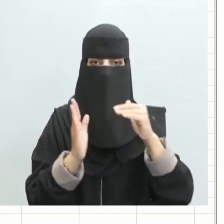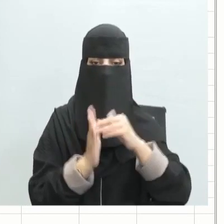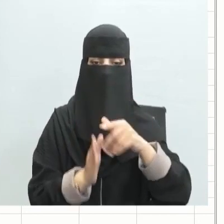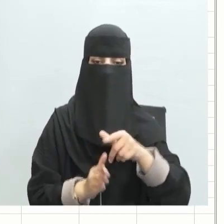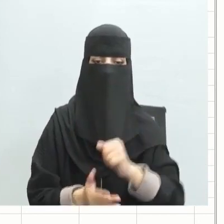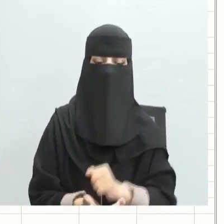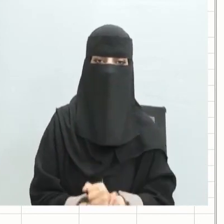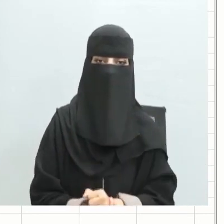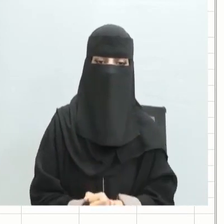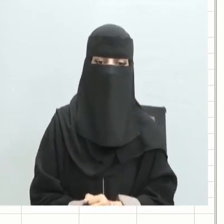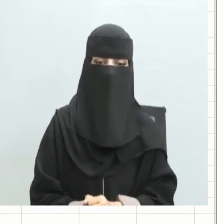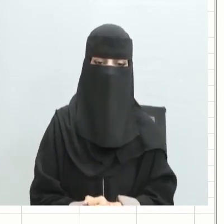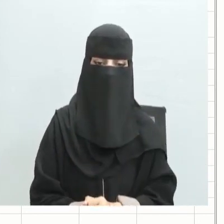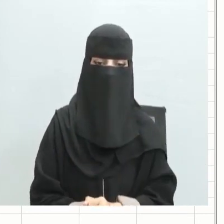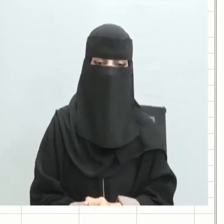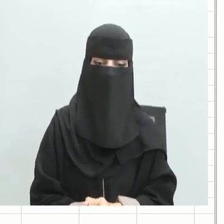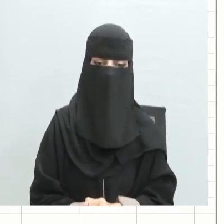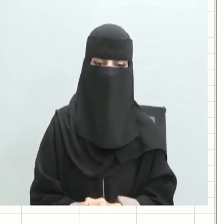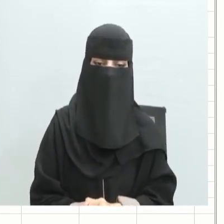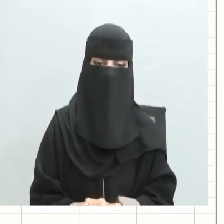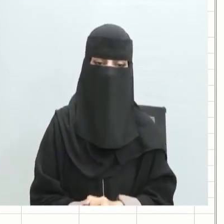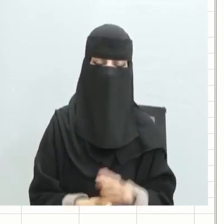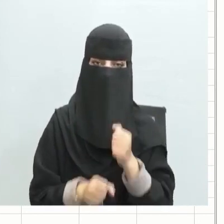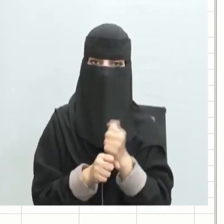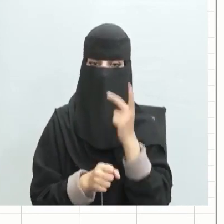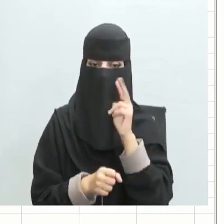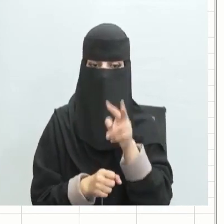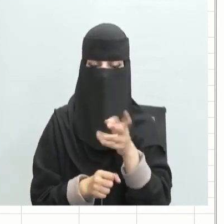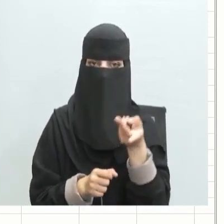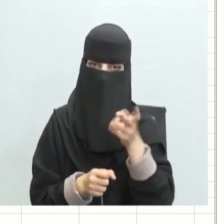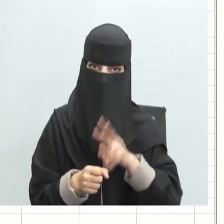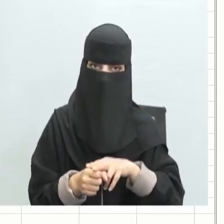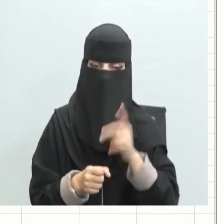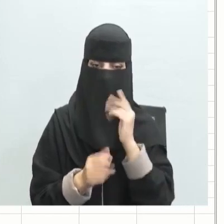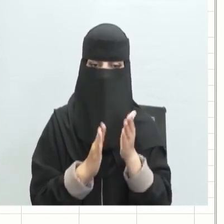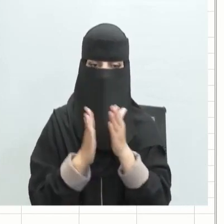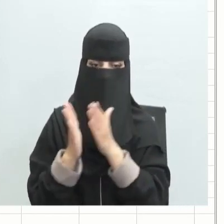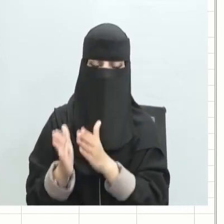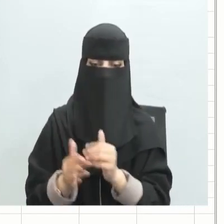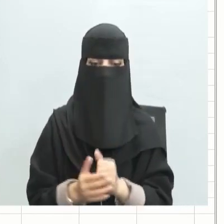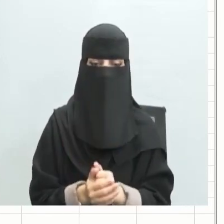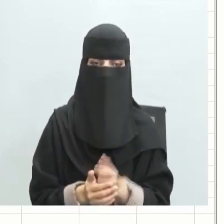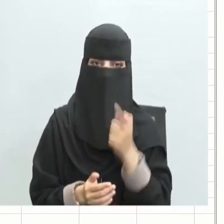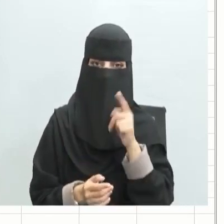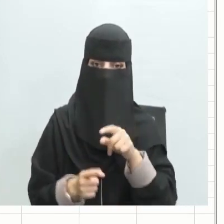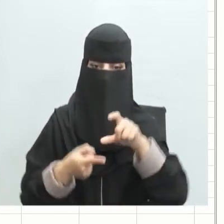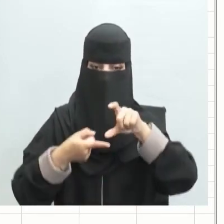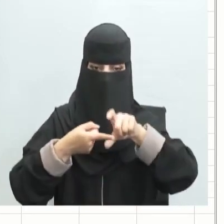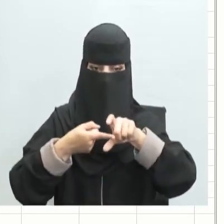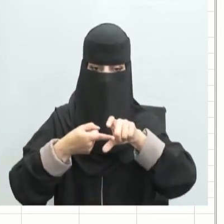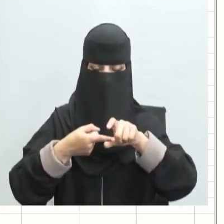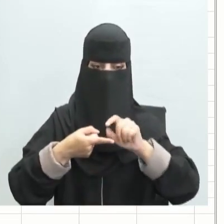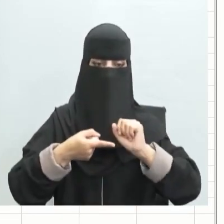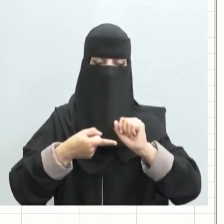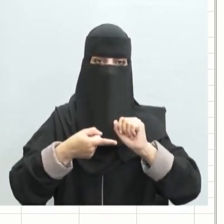بهذا الشكل طيب لو كان عندك ايضا حبينا نقسم الا a على